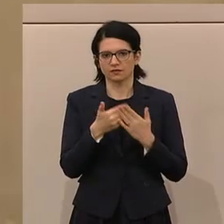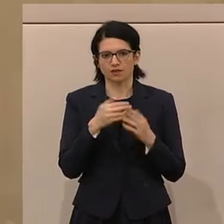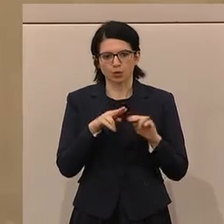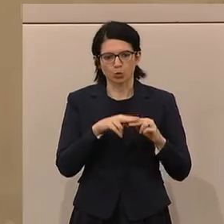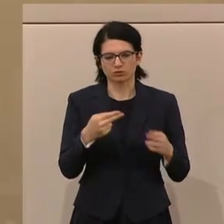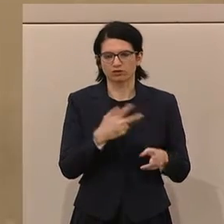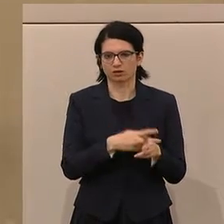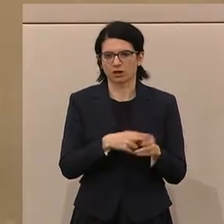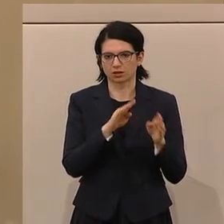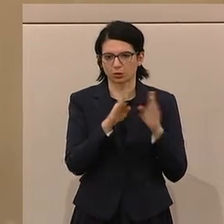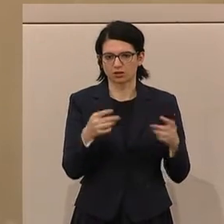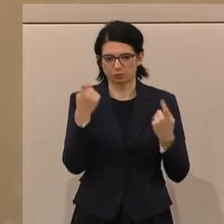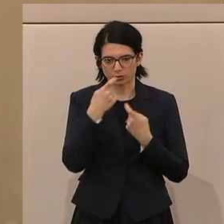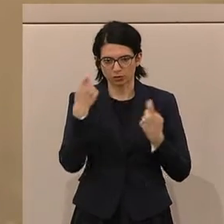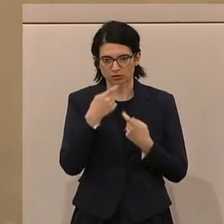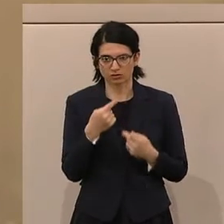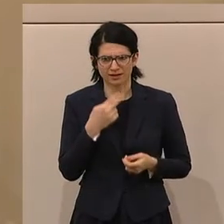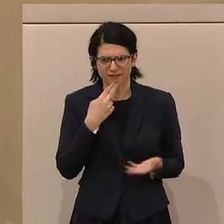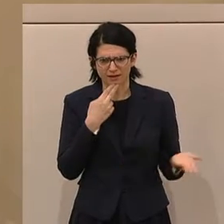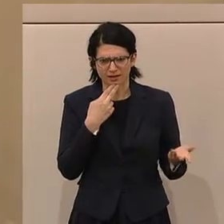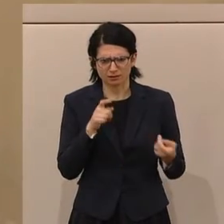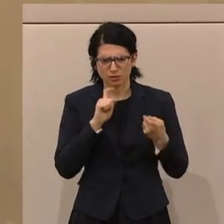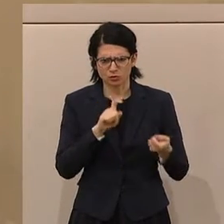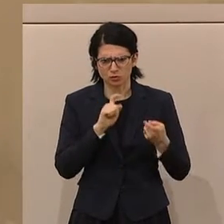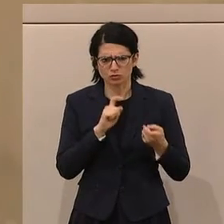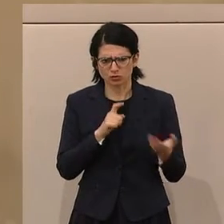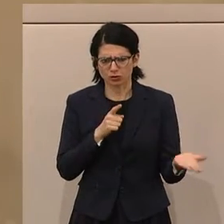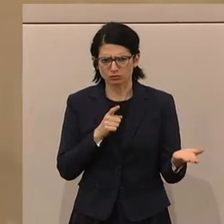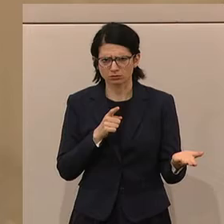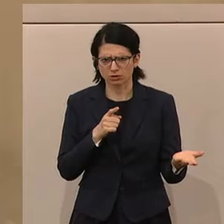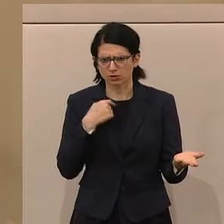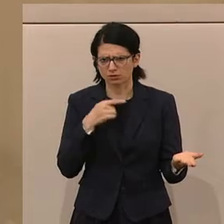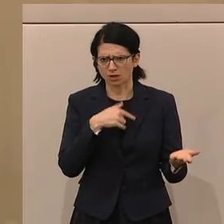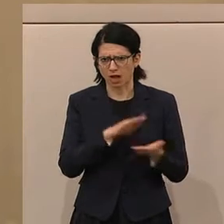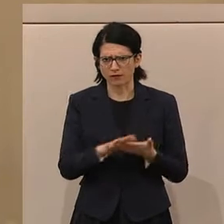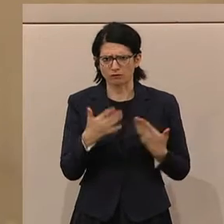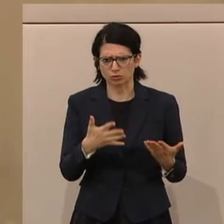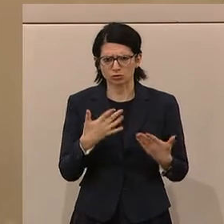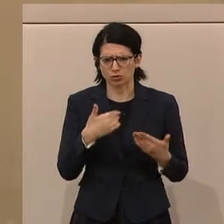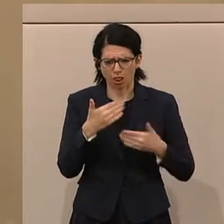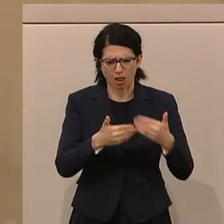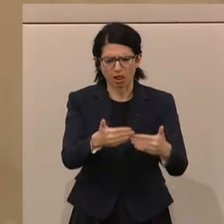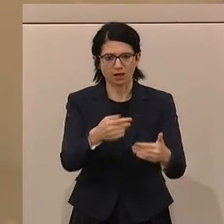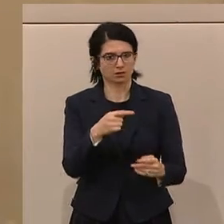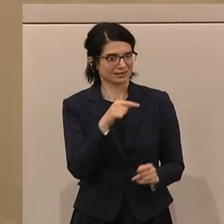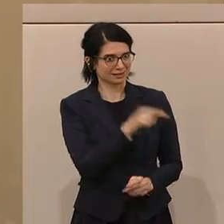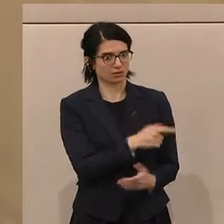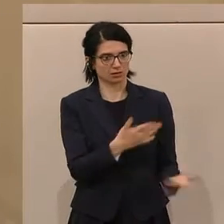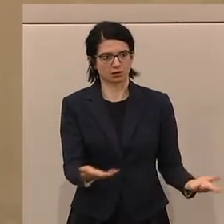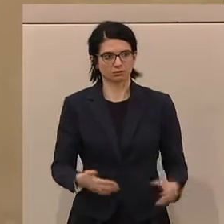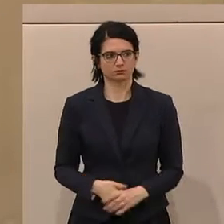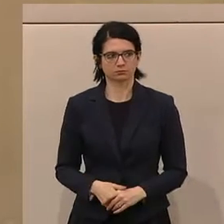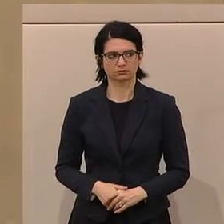Krankenhäuser besorgt. Ja, wer hat denn diese ganze Debatte völlig frei von Fakten losgetreten? Das waren Sie. Und da muss man auch bei den Fakten wieder